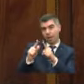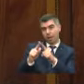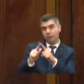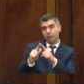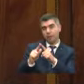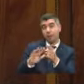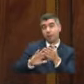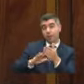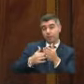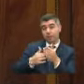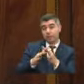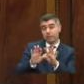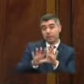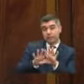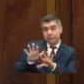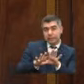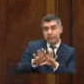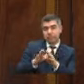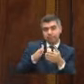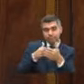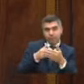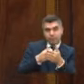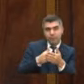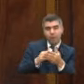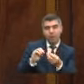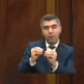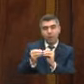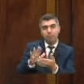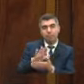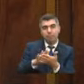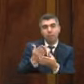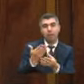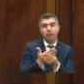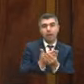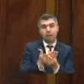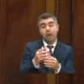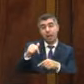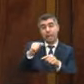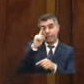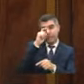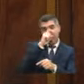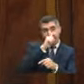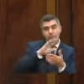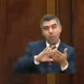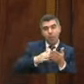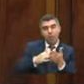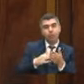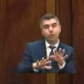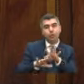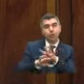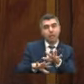الاعتبار عدد من التحديات والملفات التي نعيش فيها صعوبات، وخصوصا على المستوى